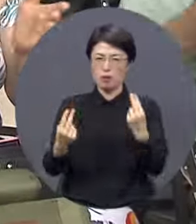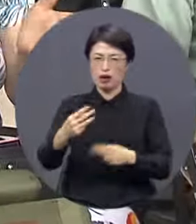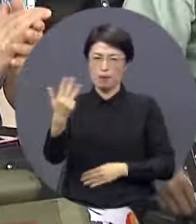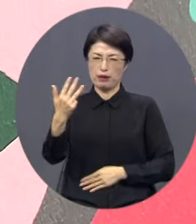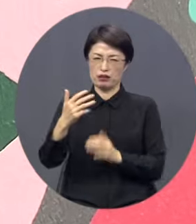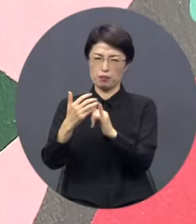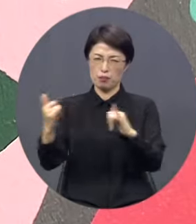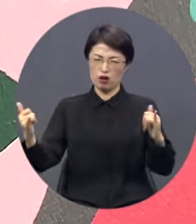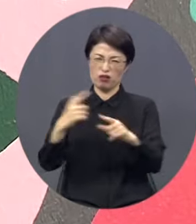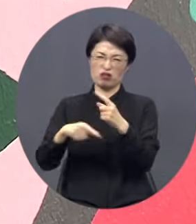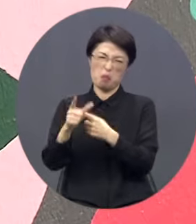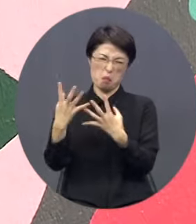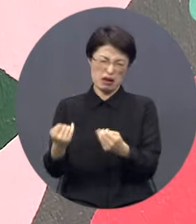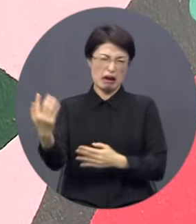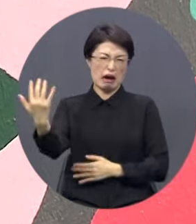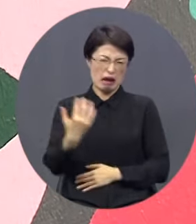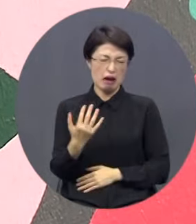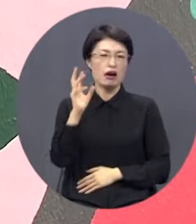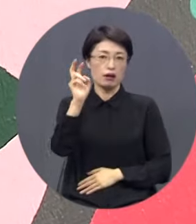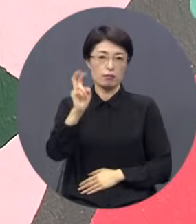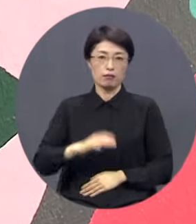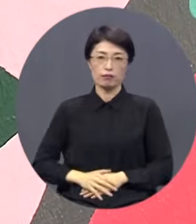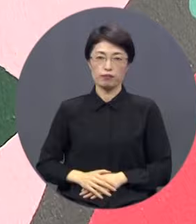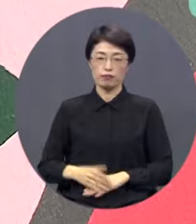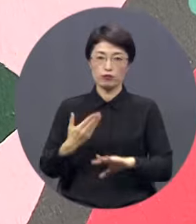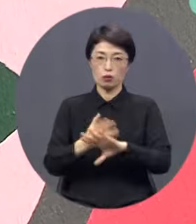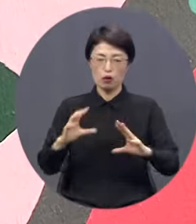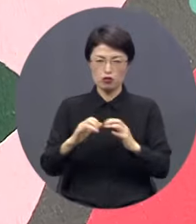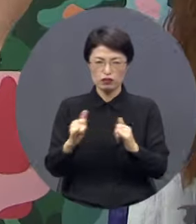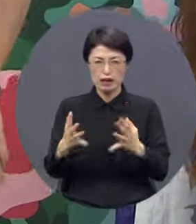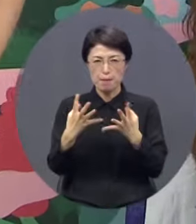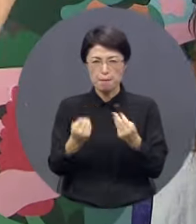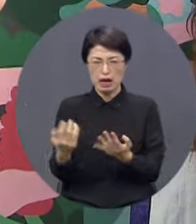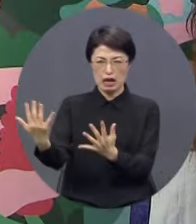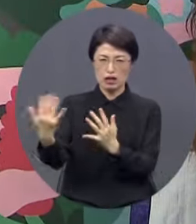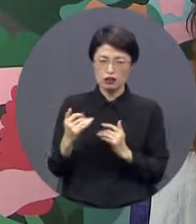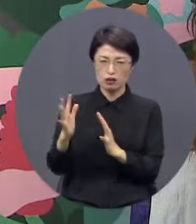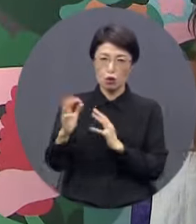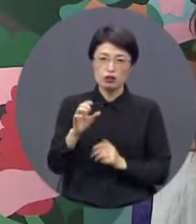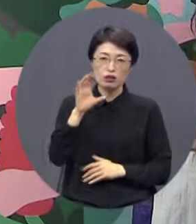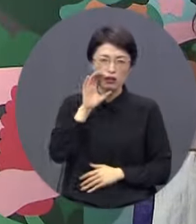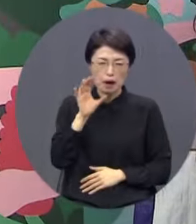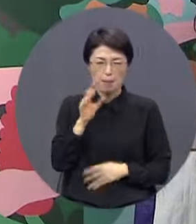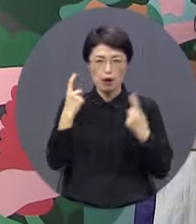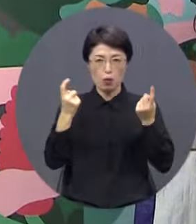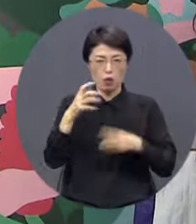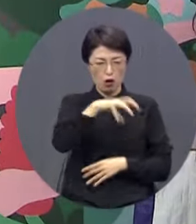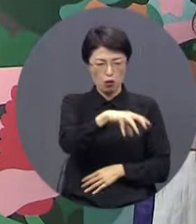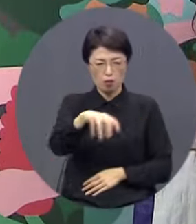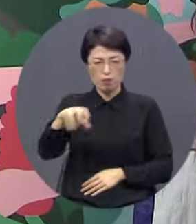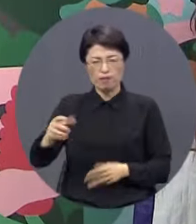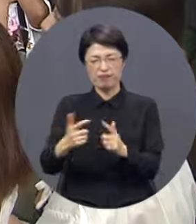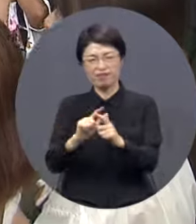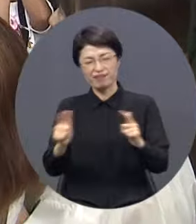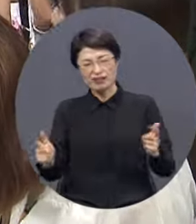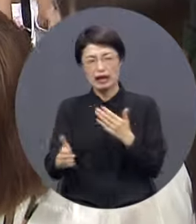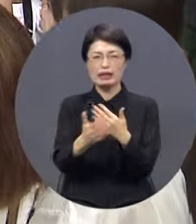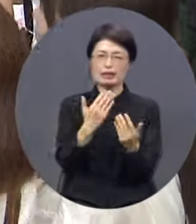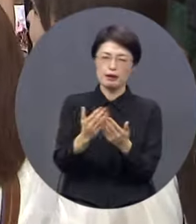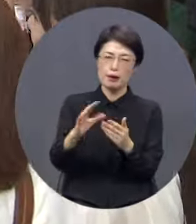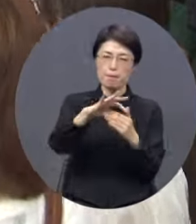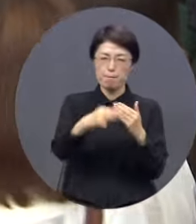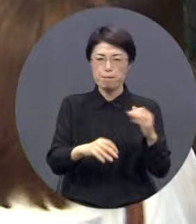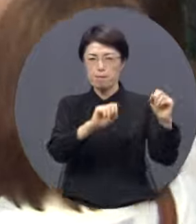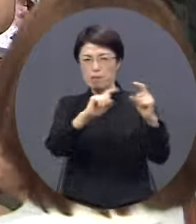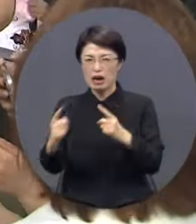것으로 보입니다. 외국인이 많이 찾는 카페와 관광지 등에서는 다양한 체험과 할인 행사 등을 마련해 외국인